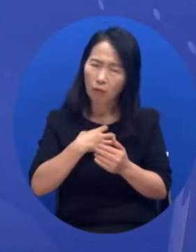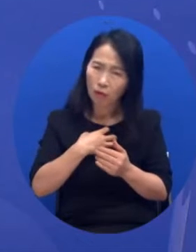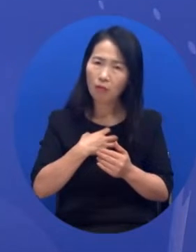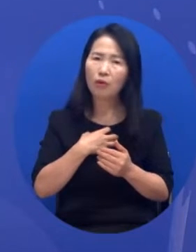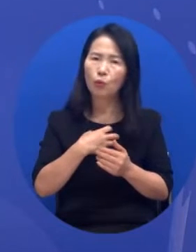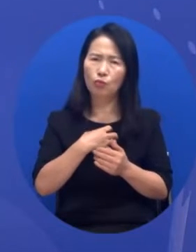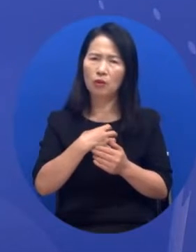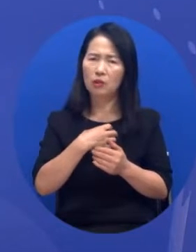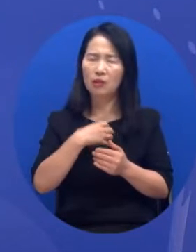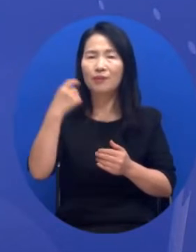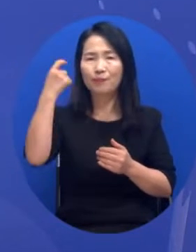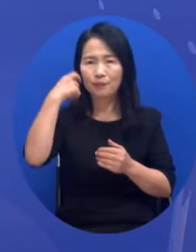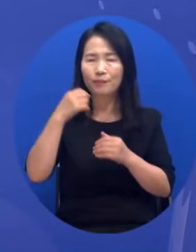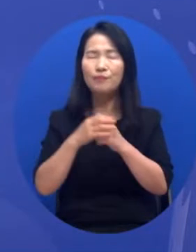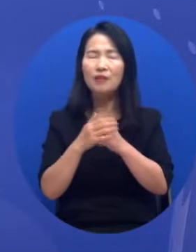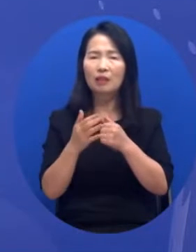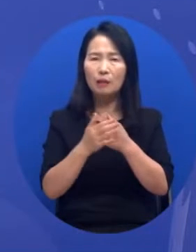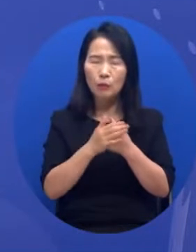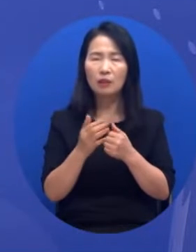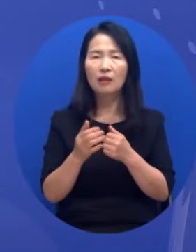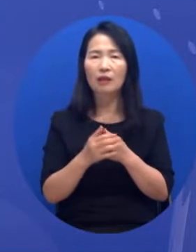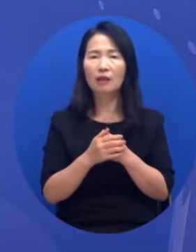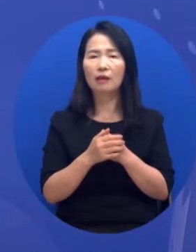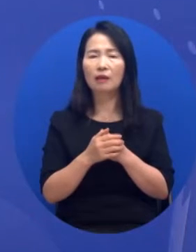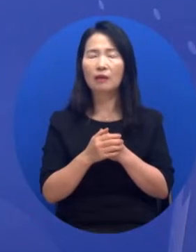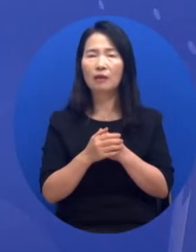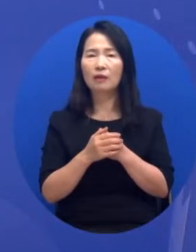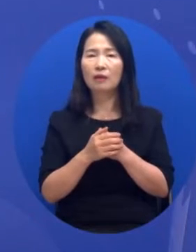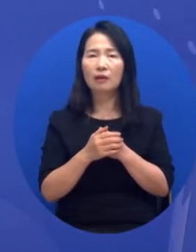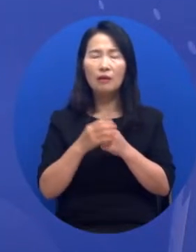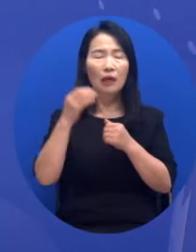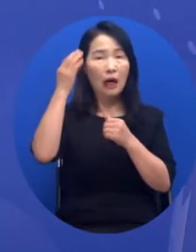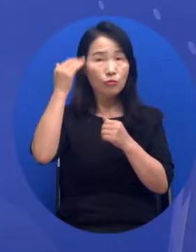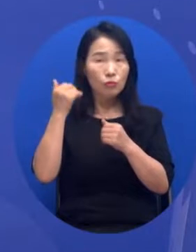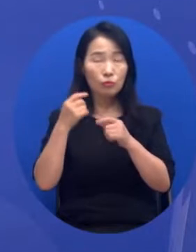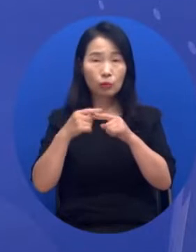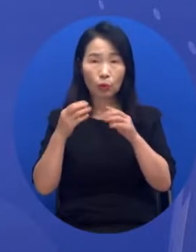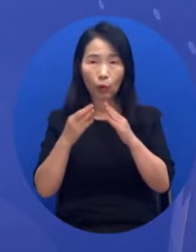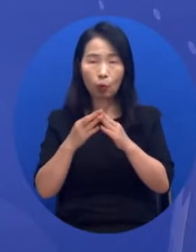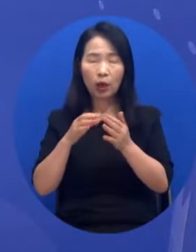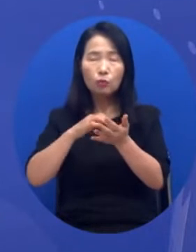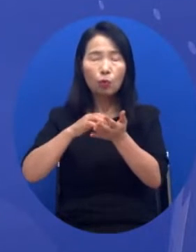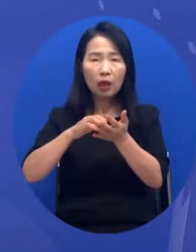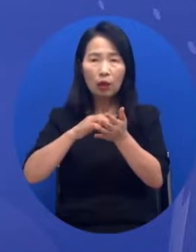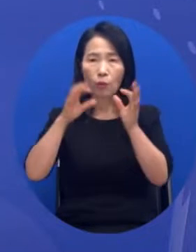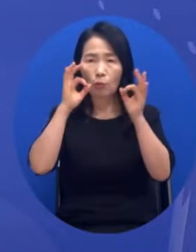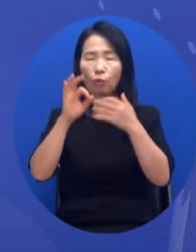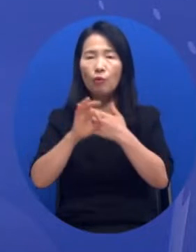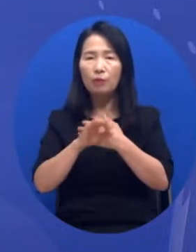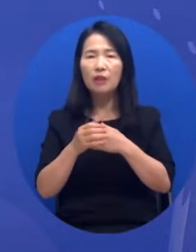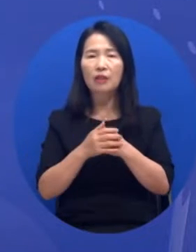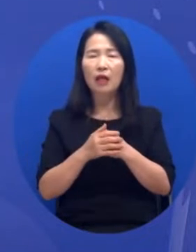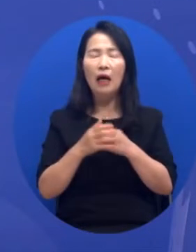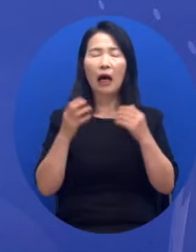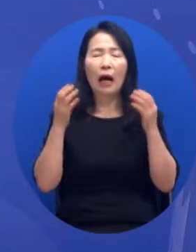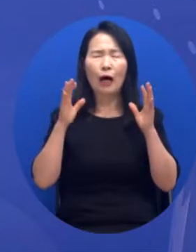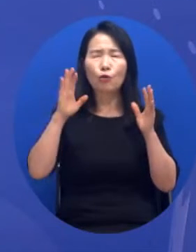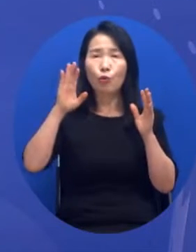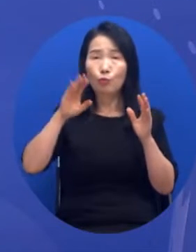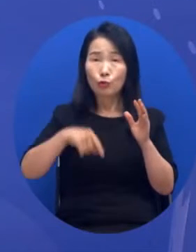그래서 저희 이제 그 한국 교회 같은 경우도 통계를 보니까 어린이 아동부는